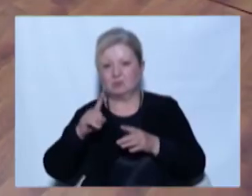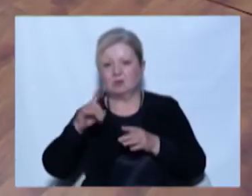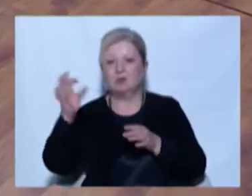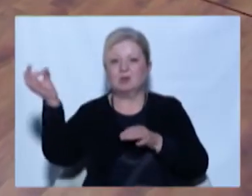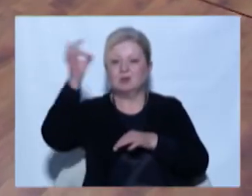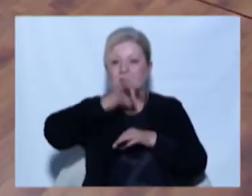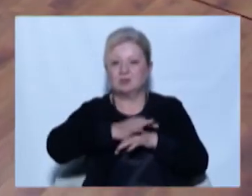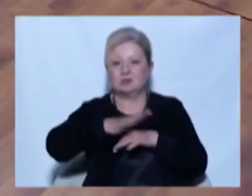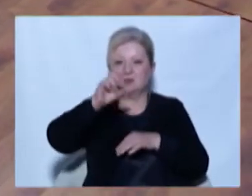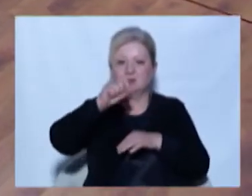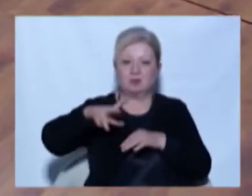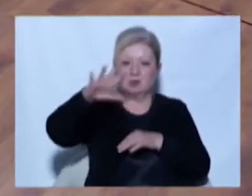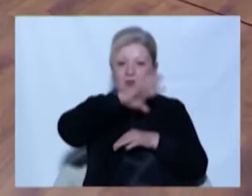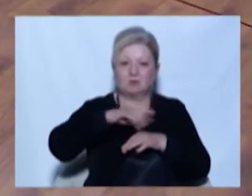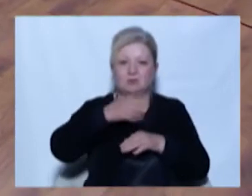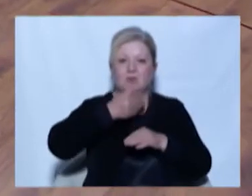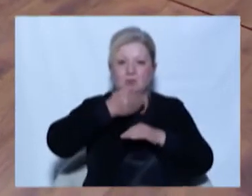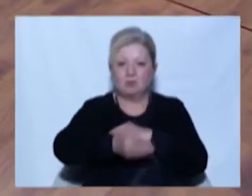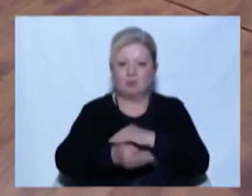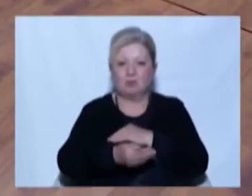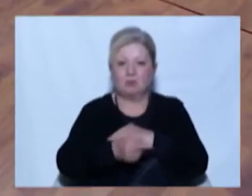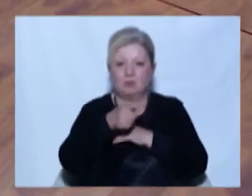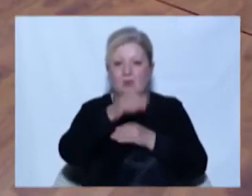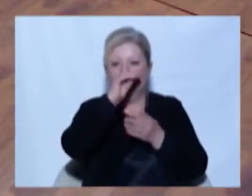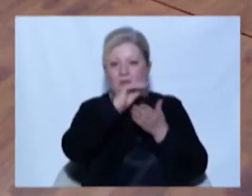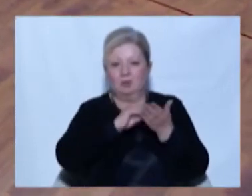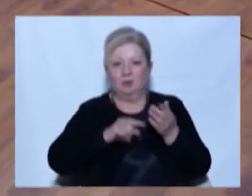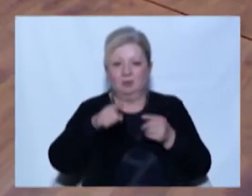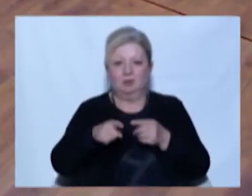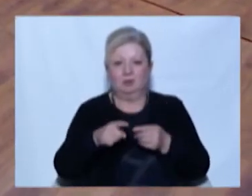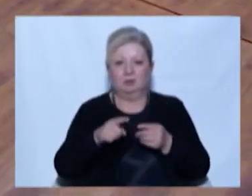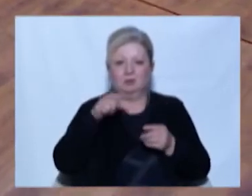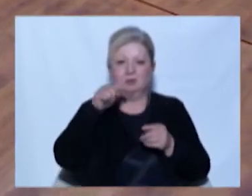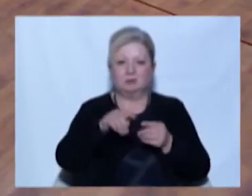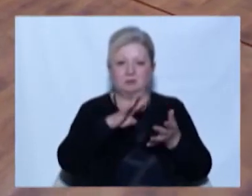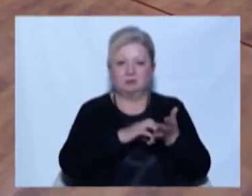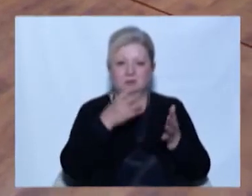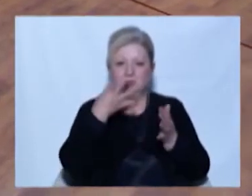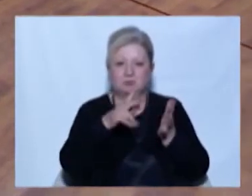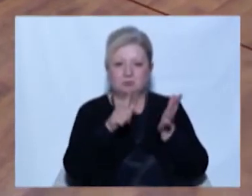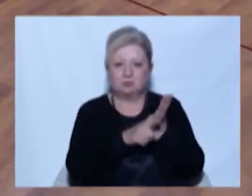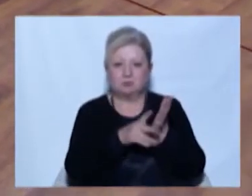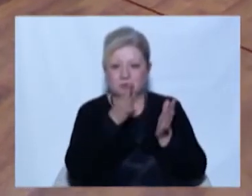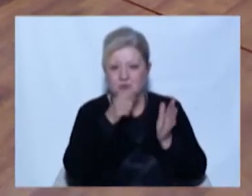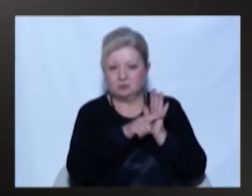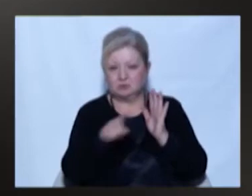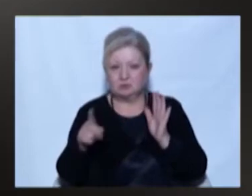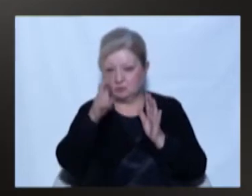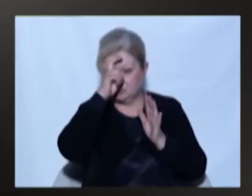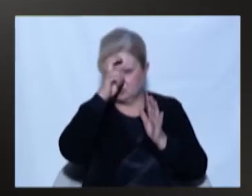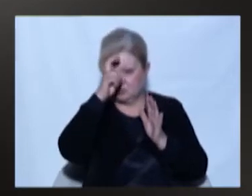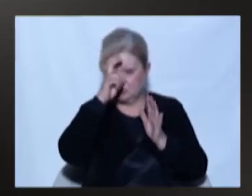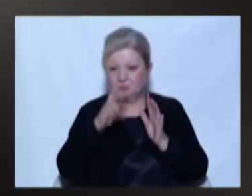ევროპაზე. ტრუმანის დოქტრინას უახლოეს მომავალში მოყვა 1947 წელსვე მოყვა სახელმწიფო მდივნის